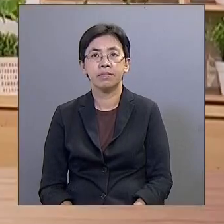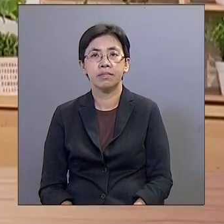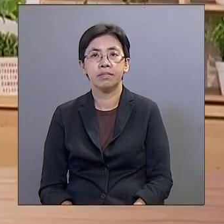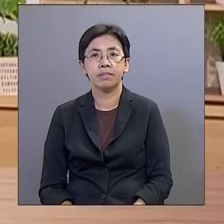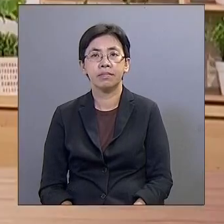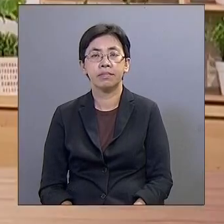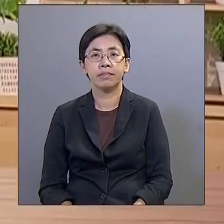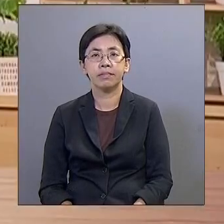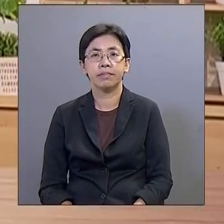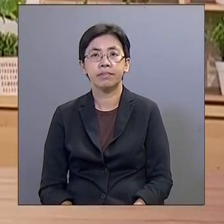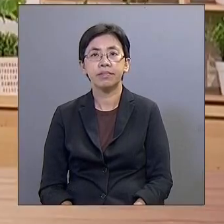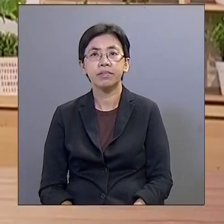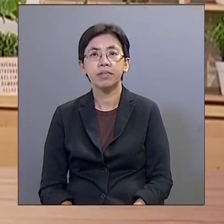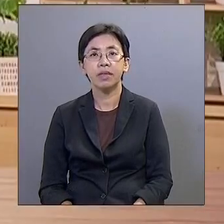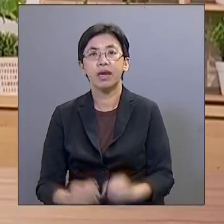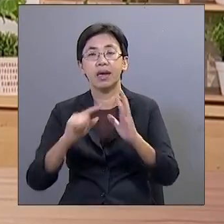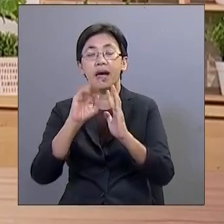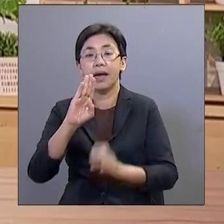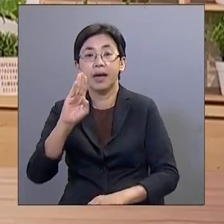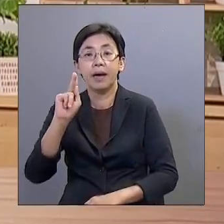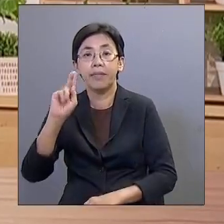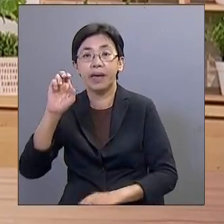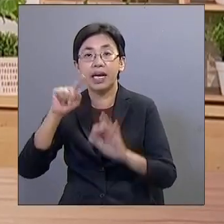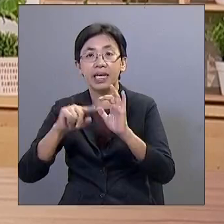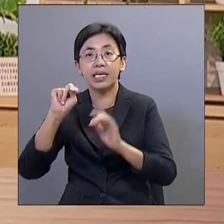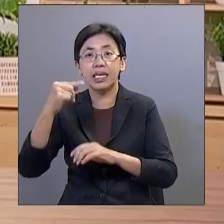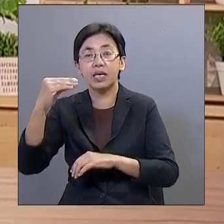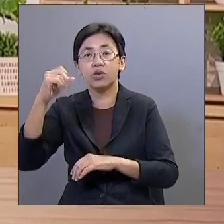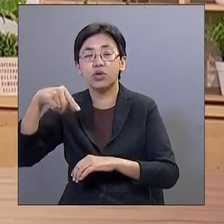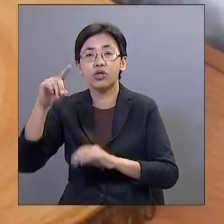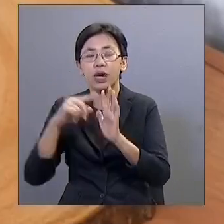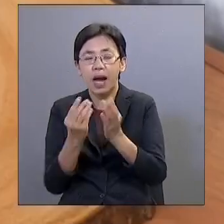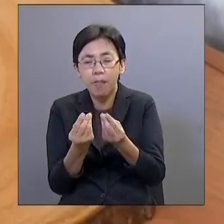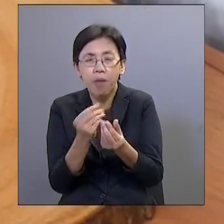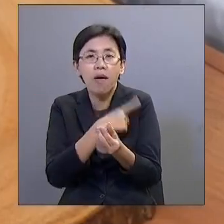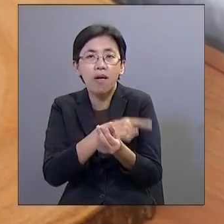แล้วก็จะใช้เบกกิ้งโซดานะคะ1ช้อนค่ะ